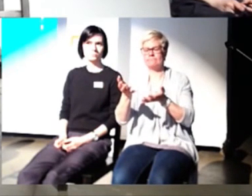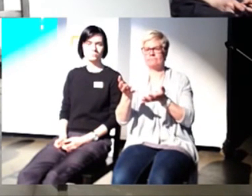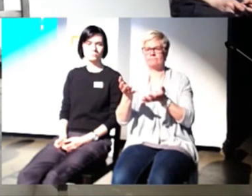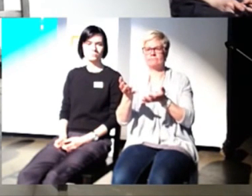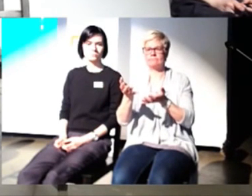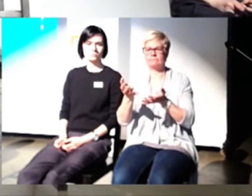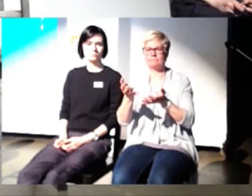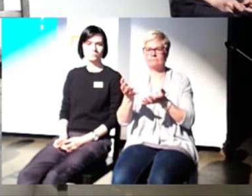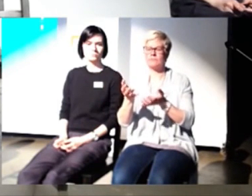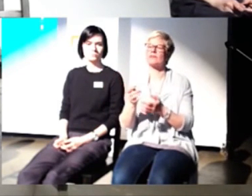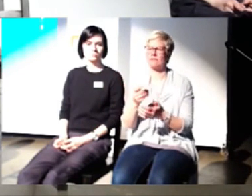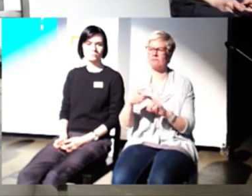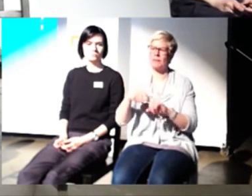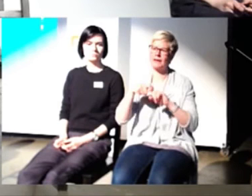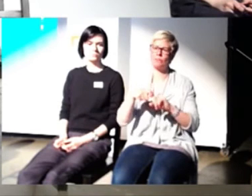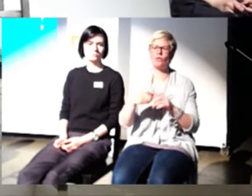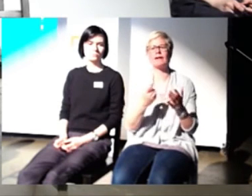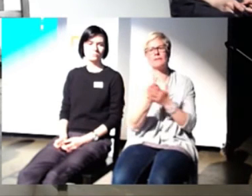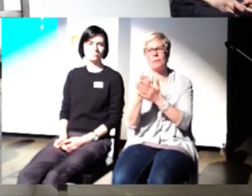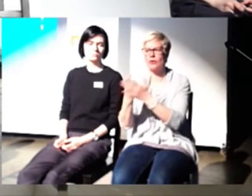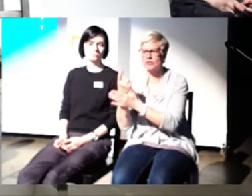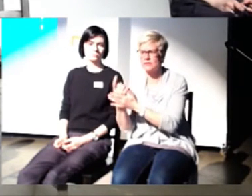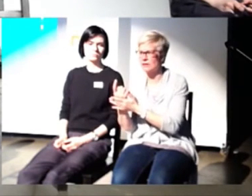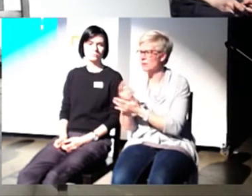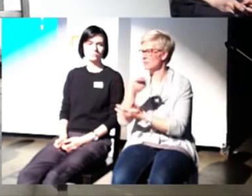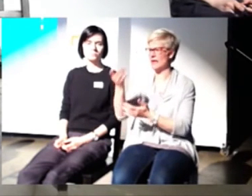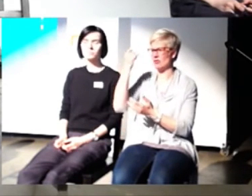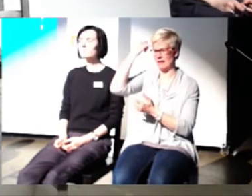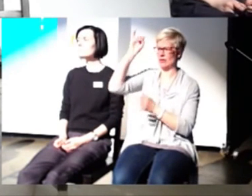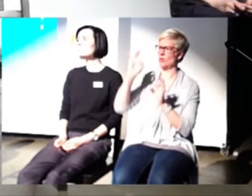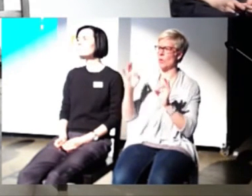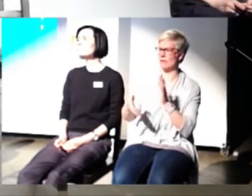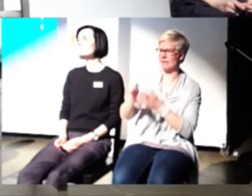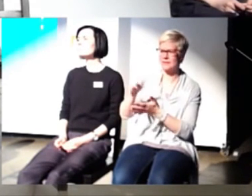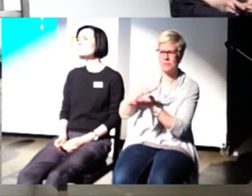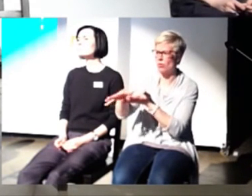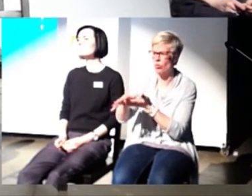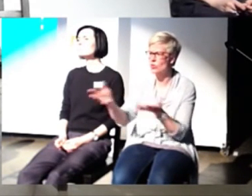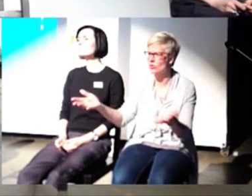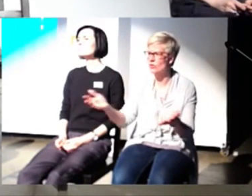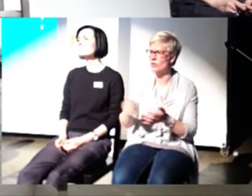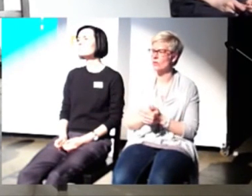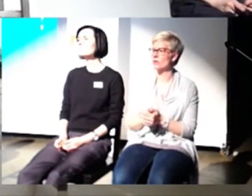varmaan tapaukseltakin ratkomaan. Tuo teille mitään ideoita ja ajatuksia.